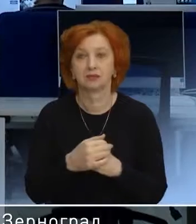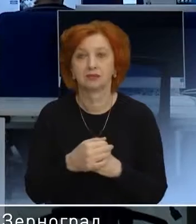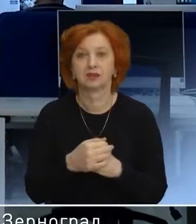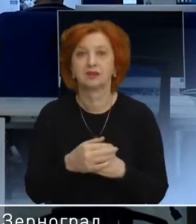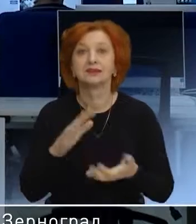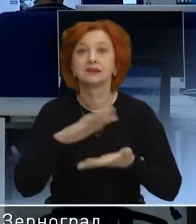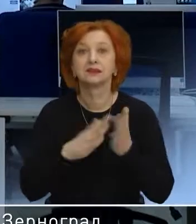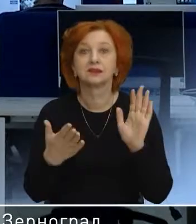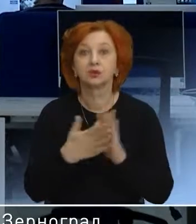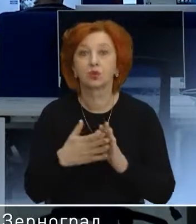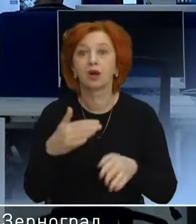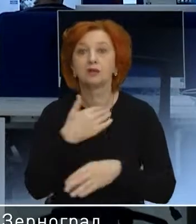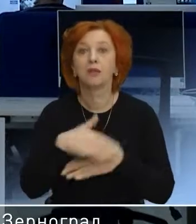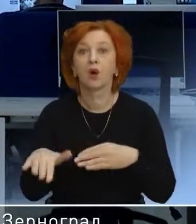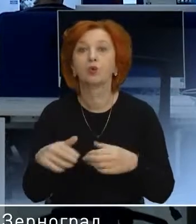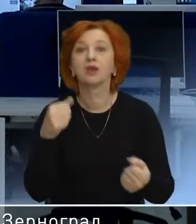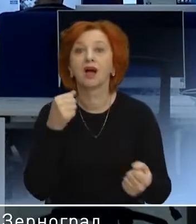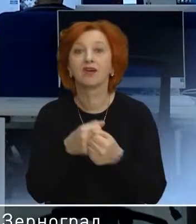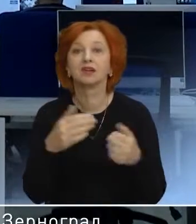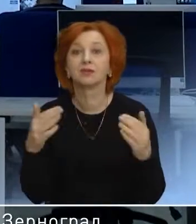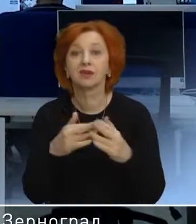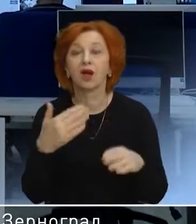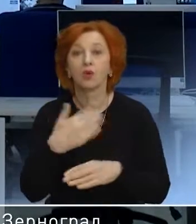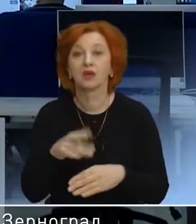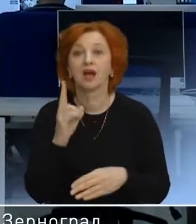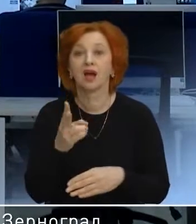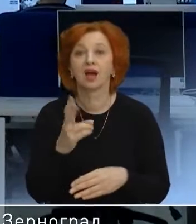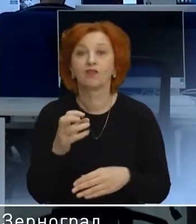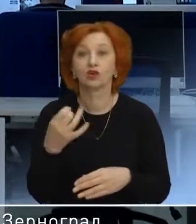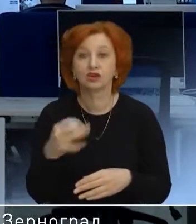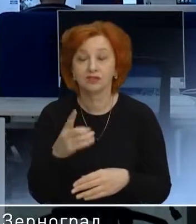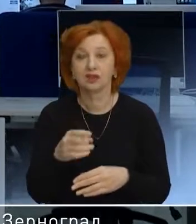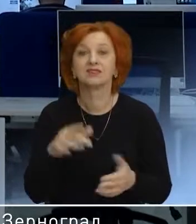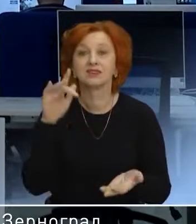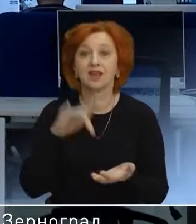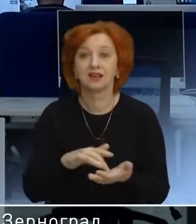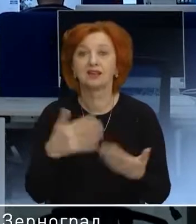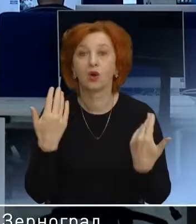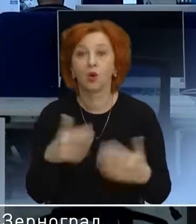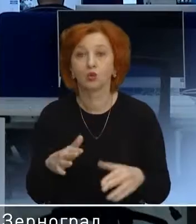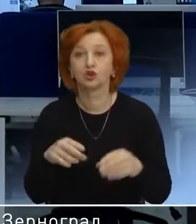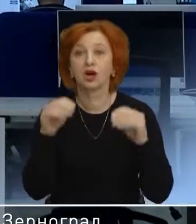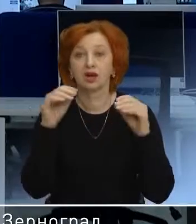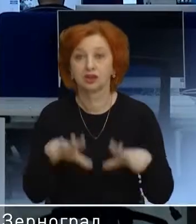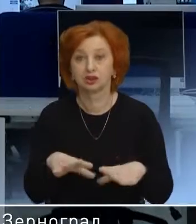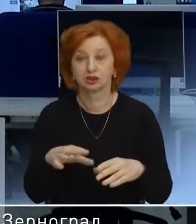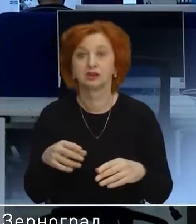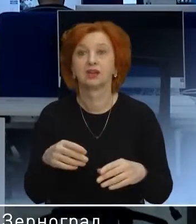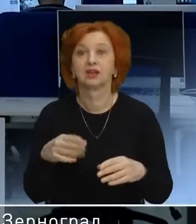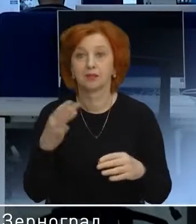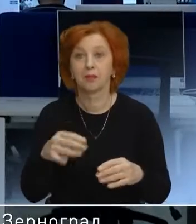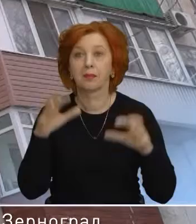ситуации жильцами и аварийным домом в переулке криво шлыков скам донской столицы заинтересовались федеральные органы